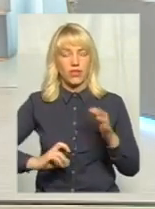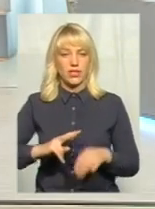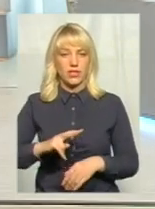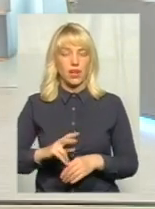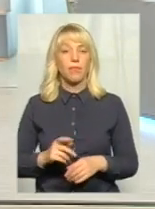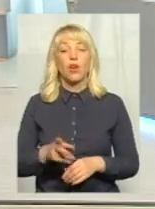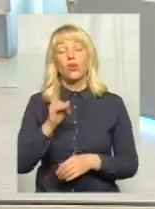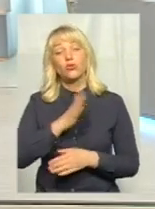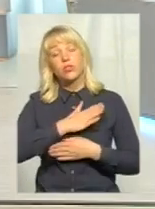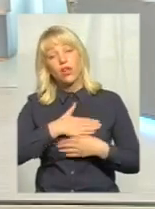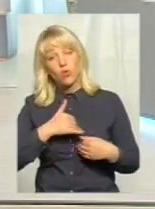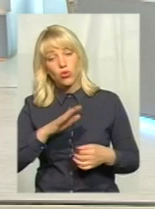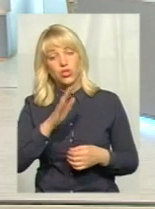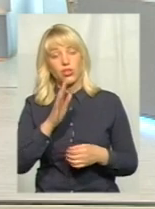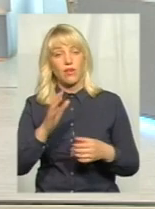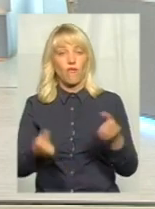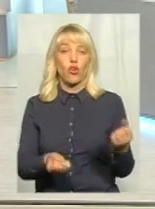бути водієм, хтось не хоче